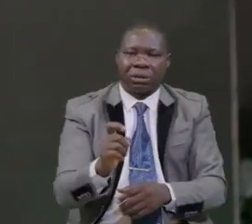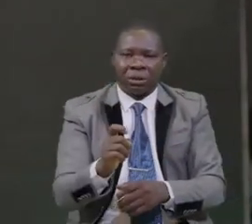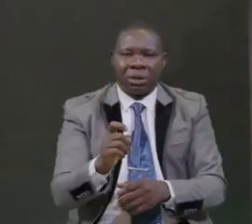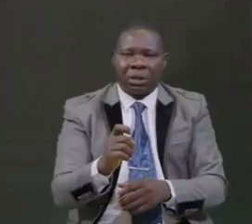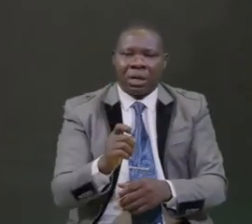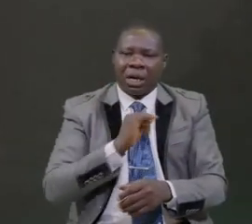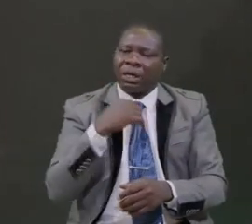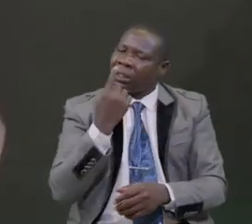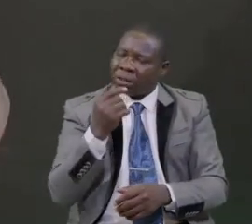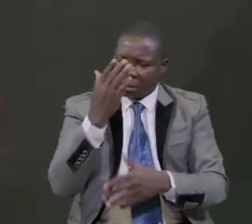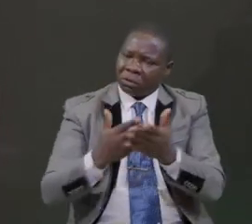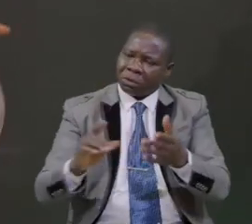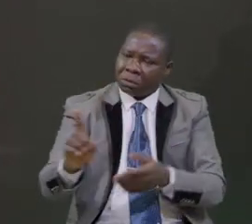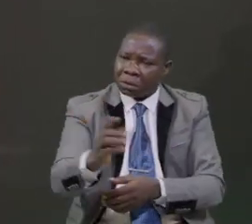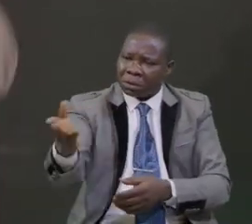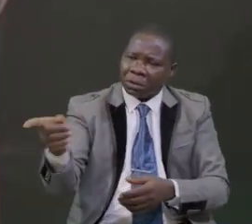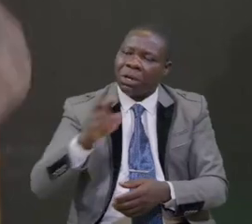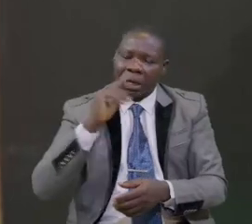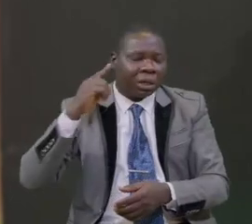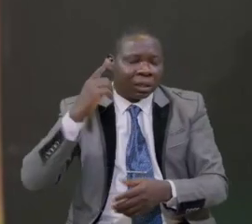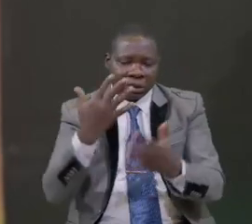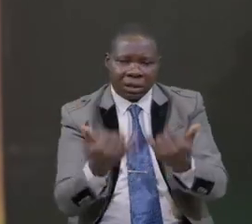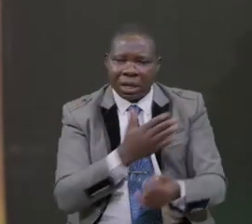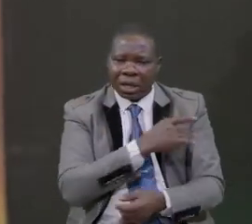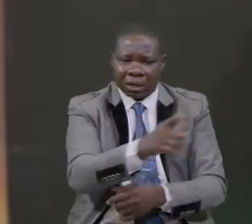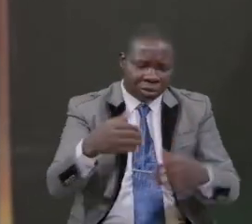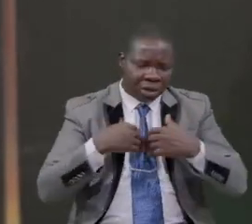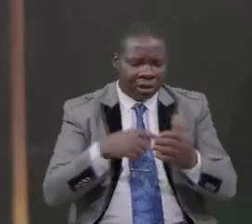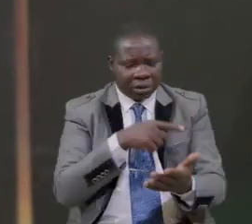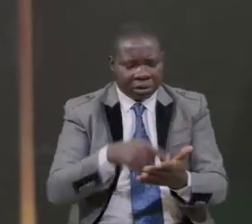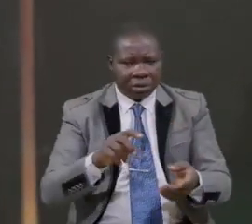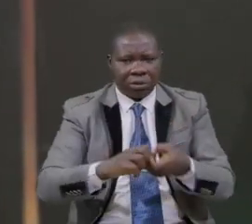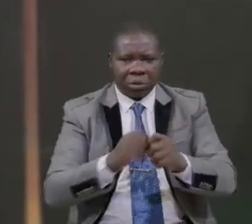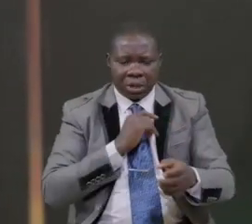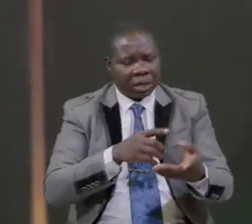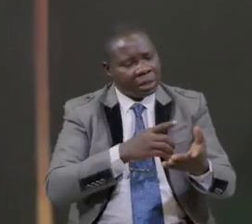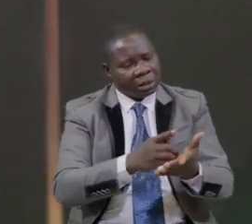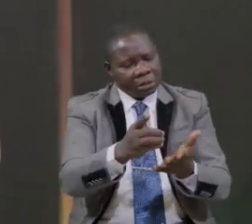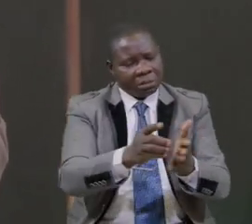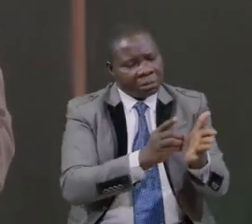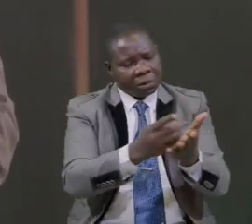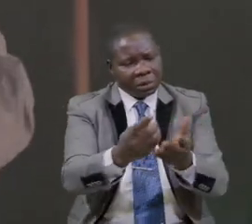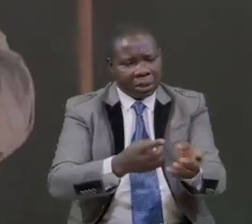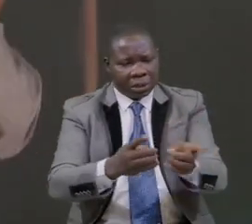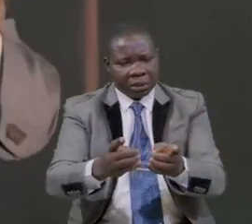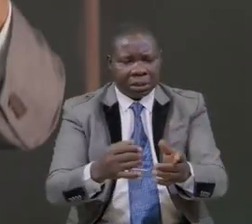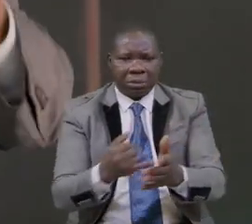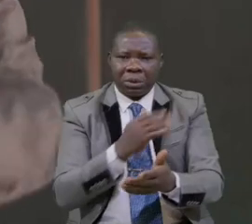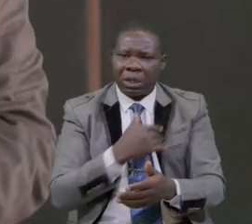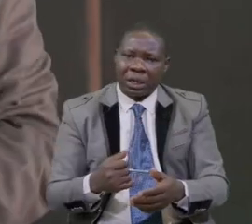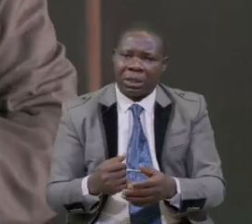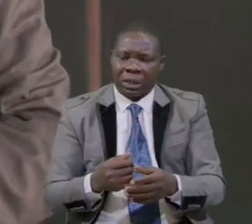tu m'écoutes maintenant. Et tu as tel problème. J'ai décrit le problème. Et j'ai prié pour cette